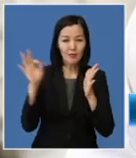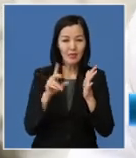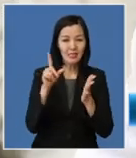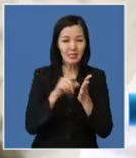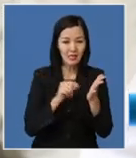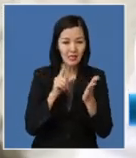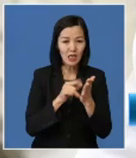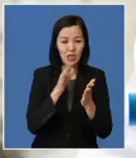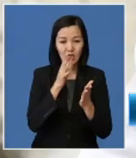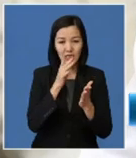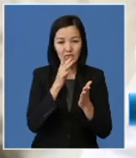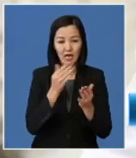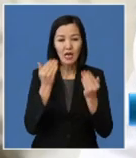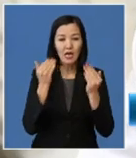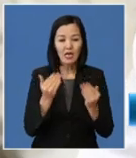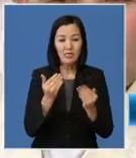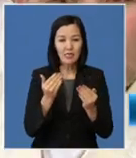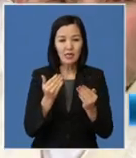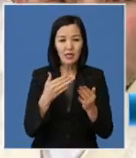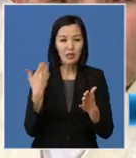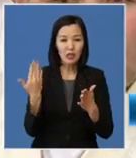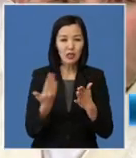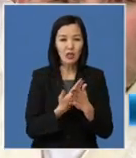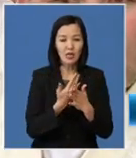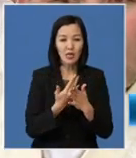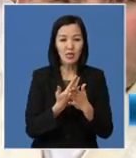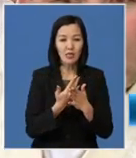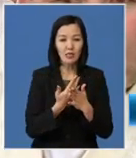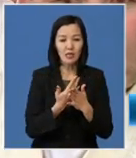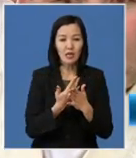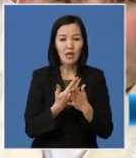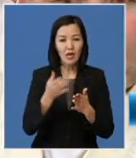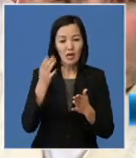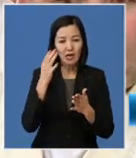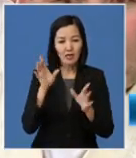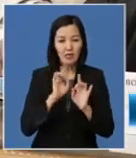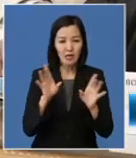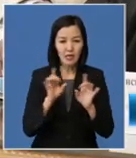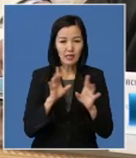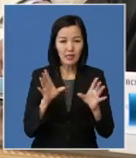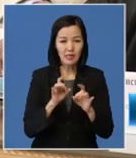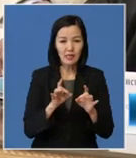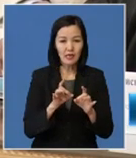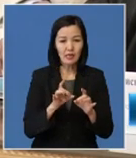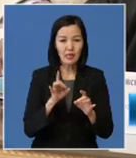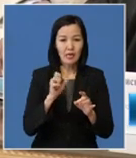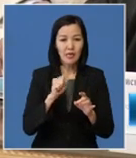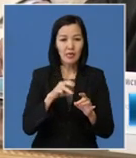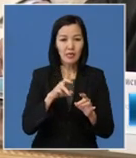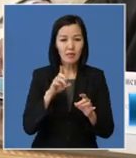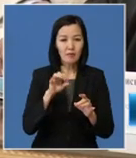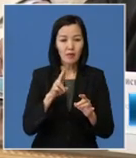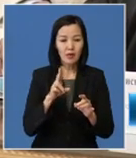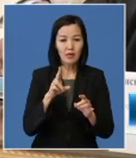жаһандану дәуірінің жағымсыз идеологиясымен жанын сала күресіп жүргендерге ақылшы. Бірі және бірегейі Рәтбек Қажы